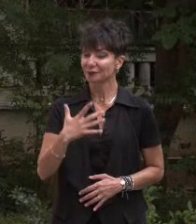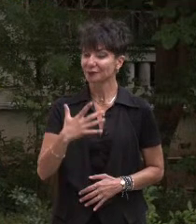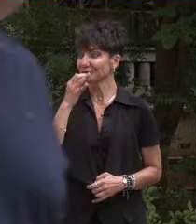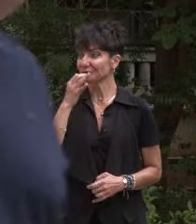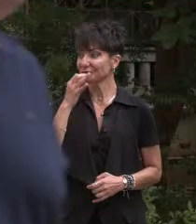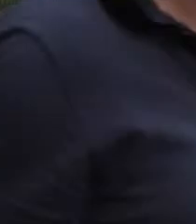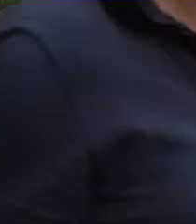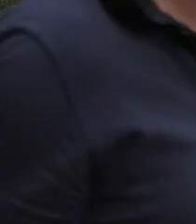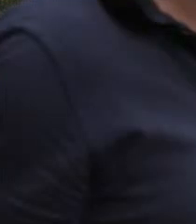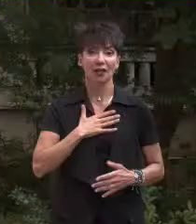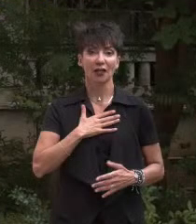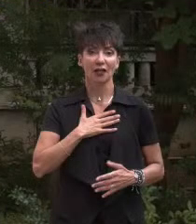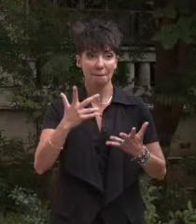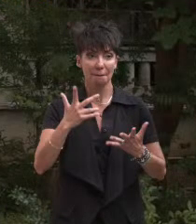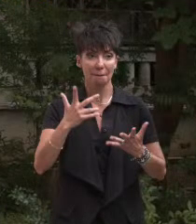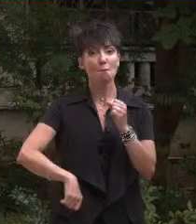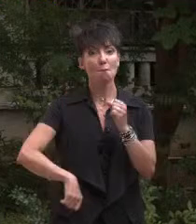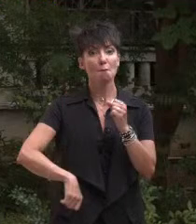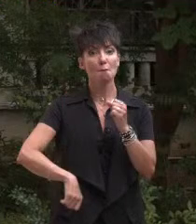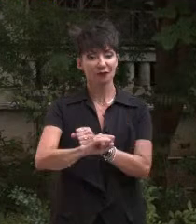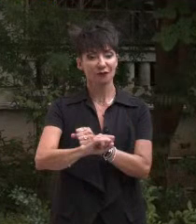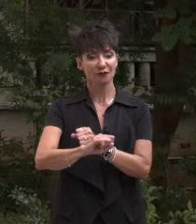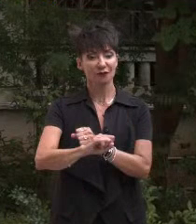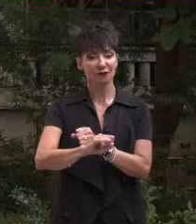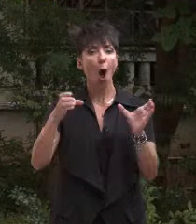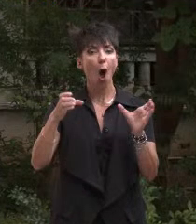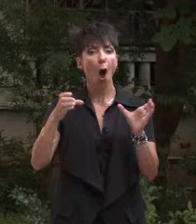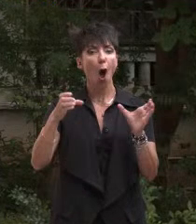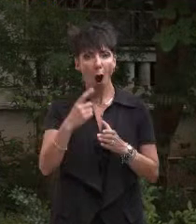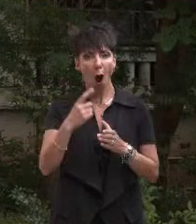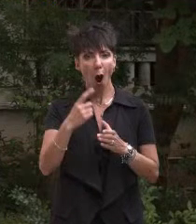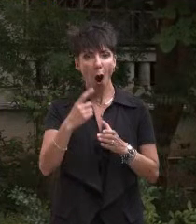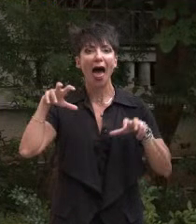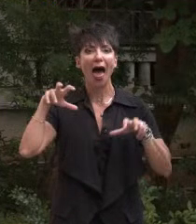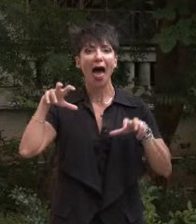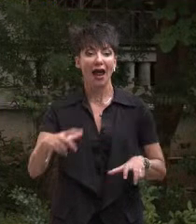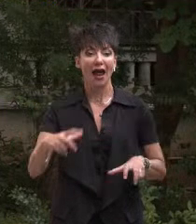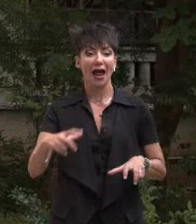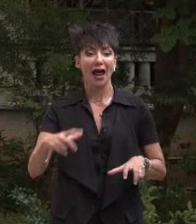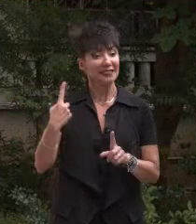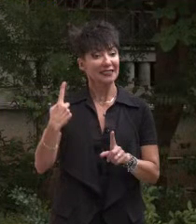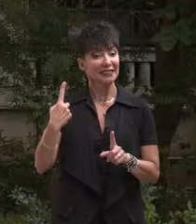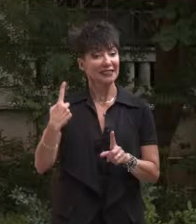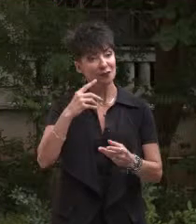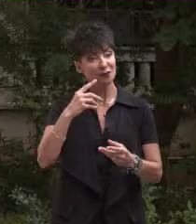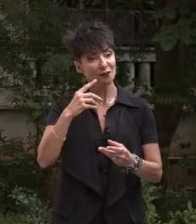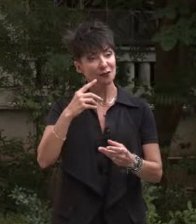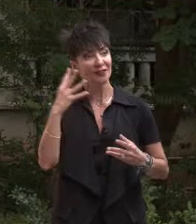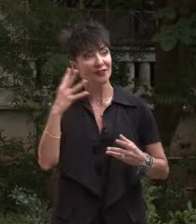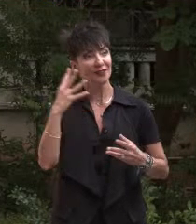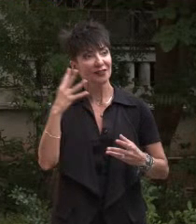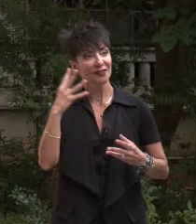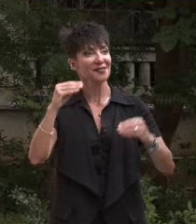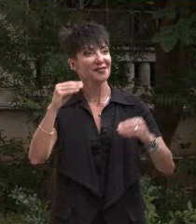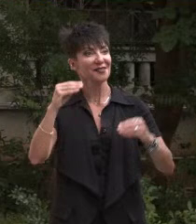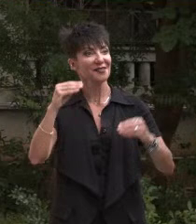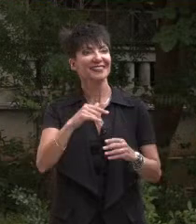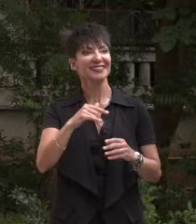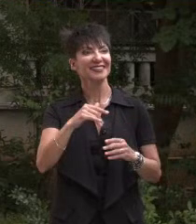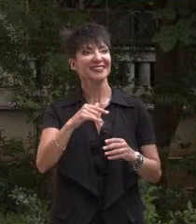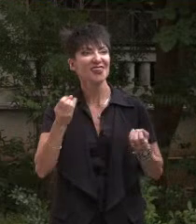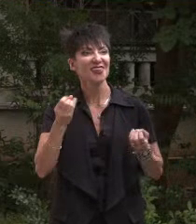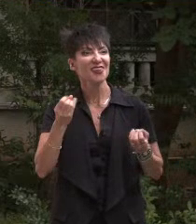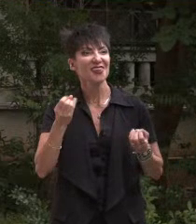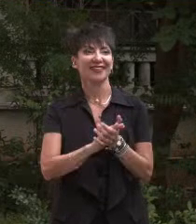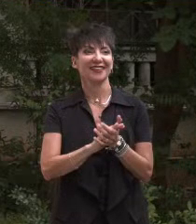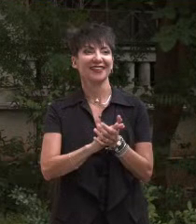ευχαριστήσω επίσης τους ποδοσφαιριστές της ομάδος της ΑΕΚ που επίσης μας τιμούν με την παρουσία τους και με τα δώρα τους.